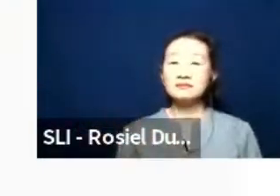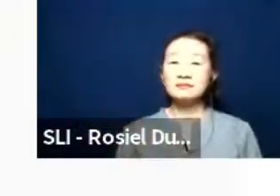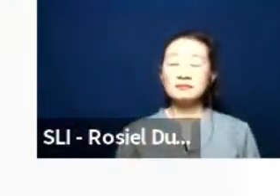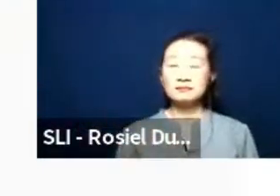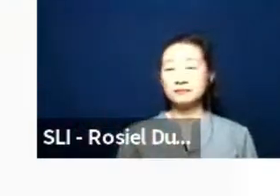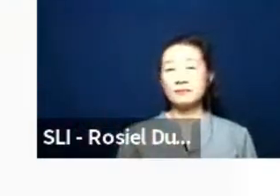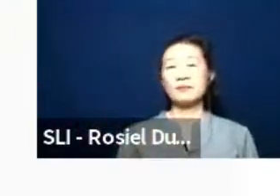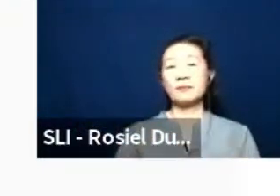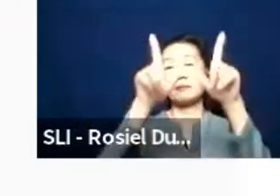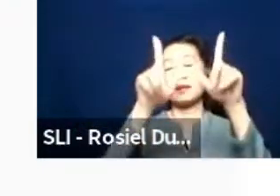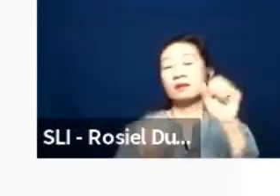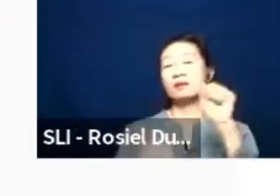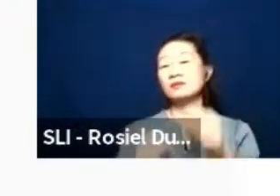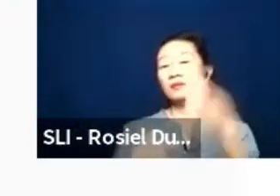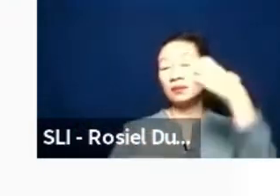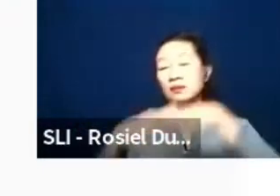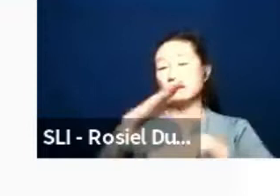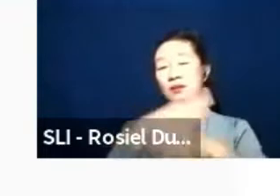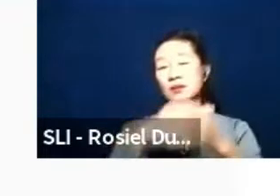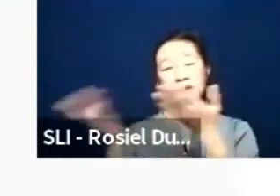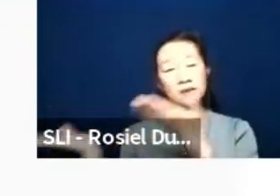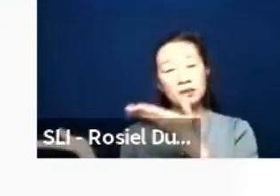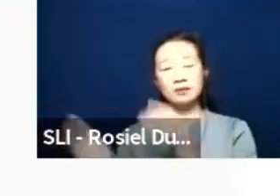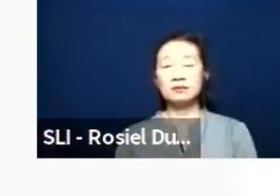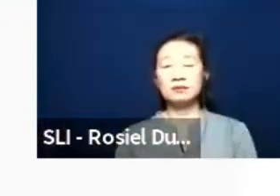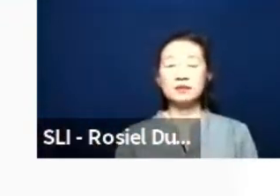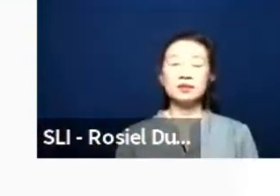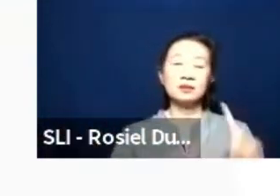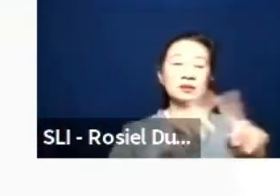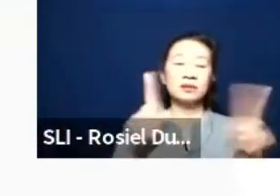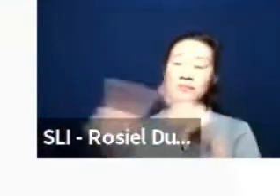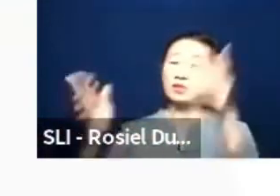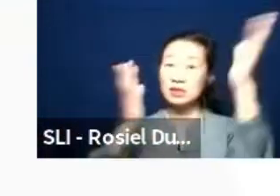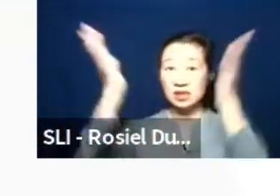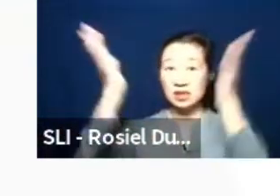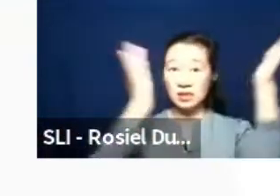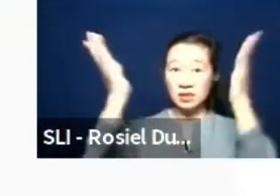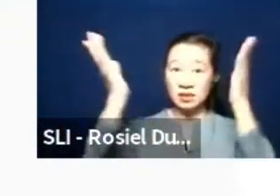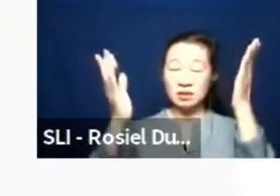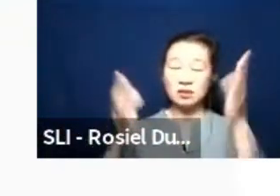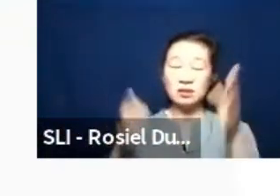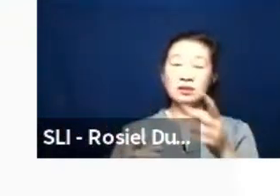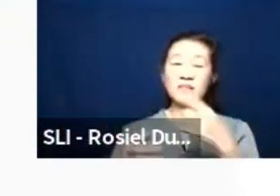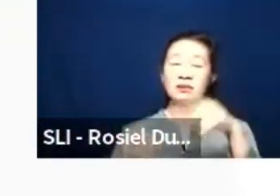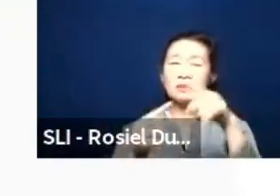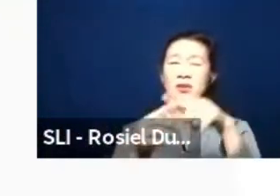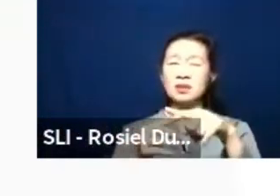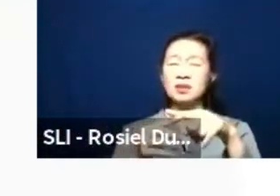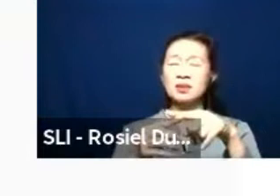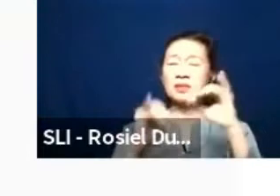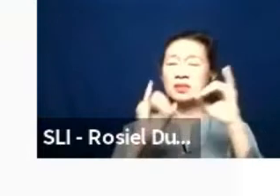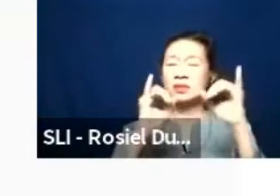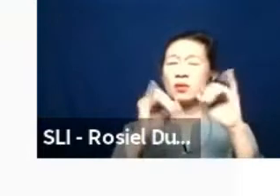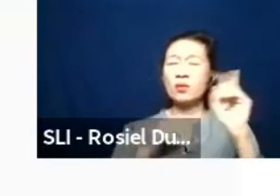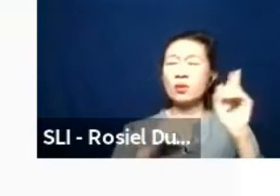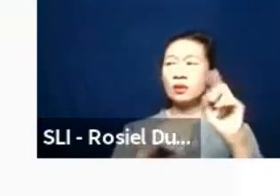level, no? So pumapasok diyan yung iba't ibang serbisyo pagdating sa instruction, ano-ano ba yung kailangan